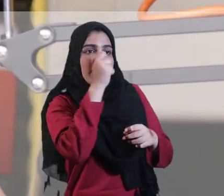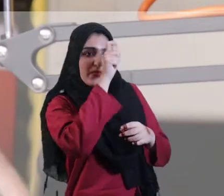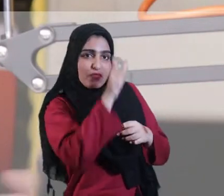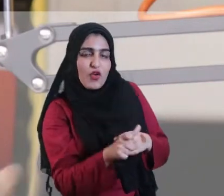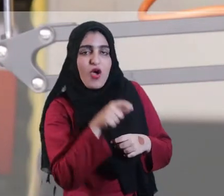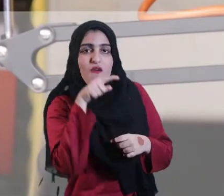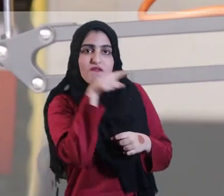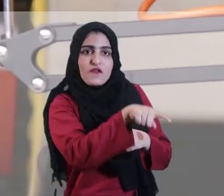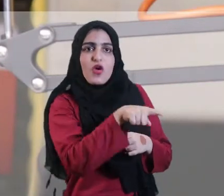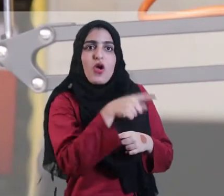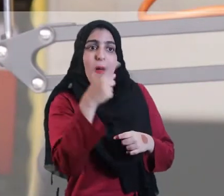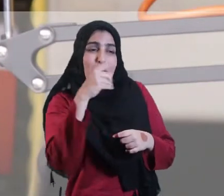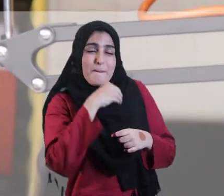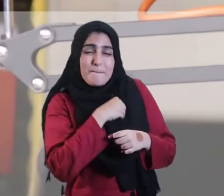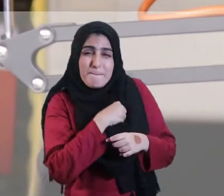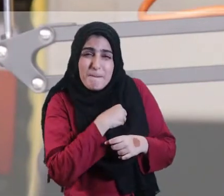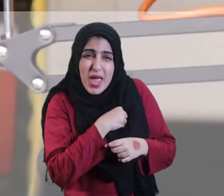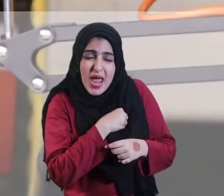गेटिंग